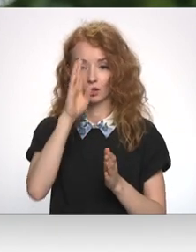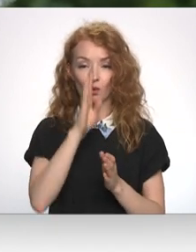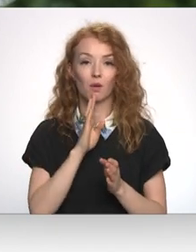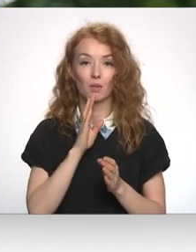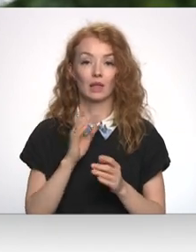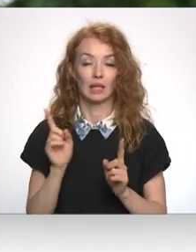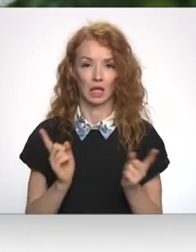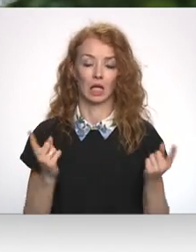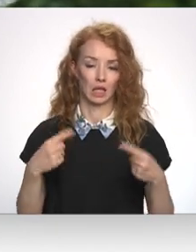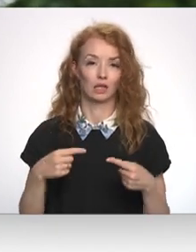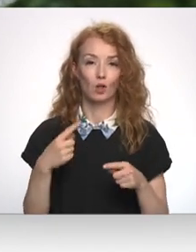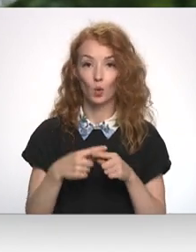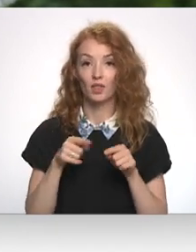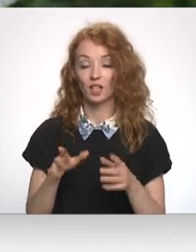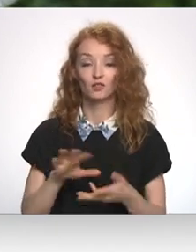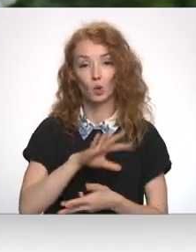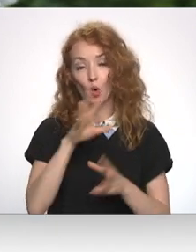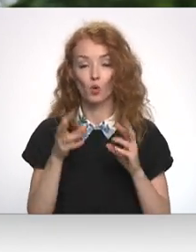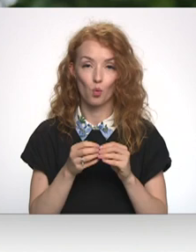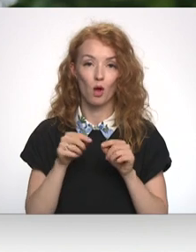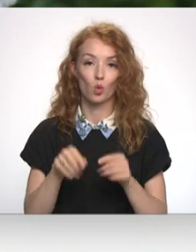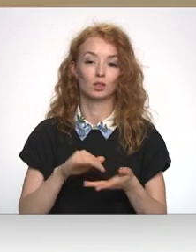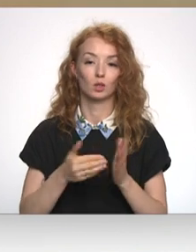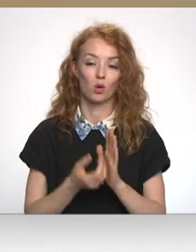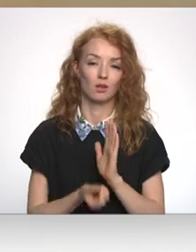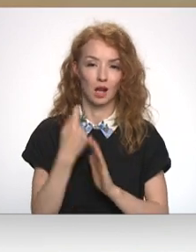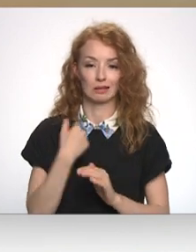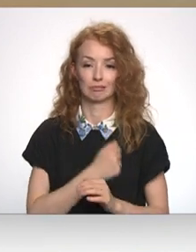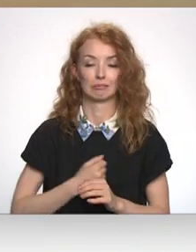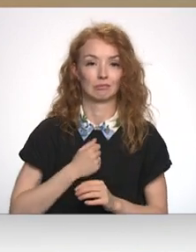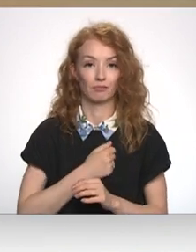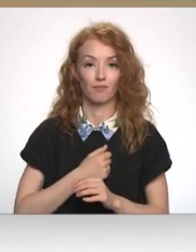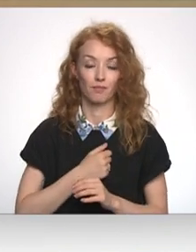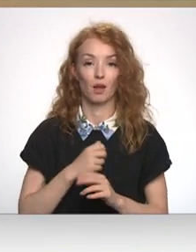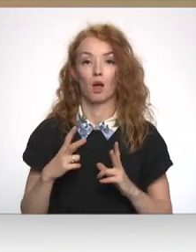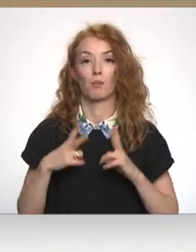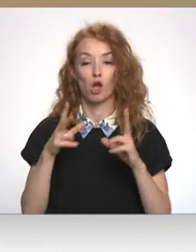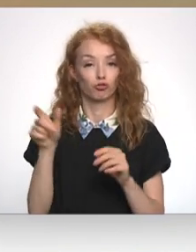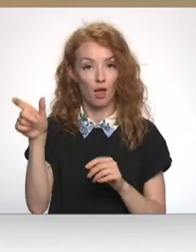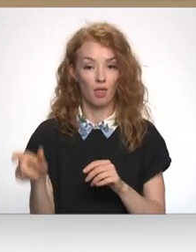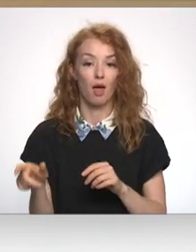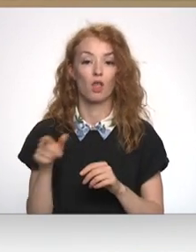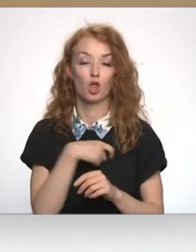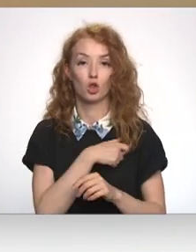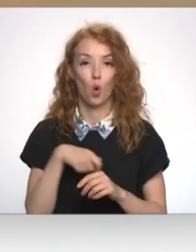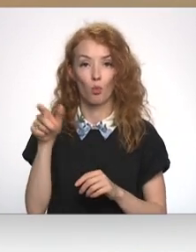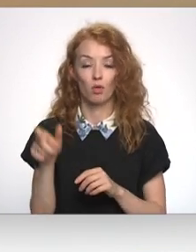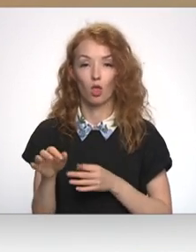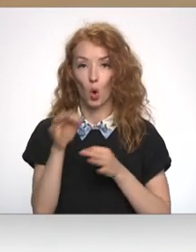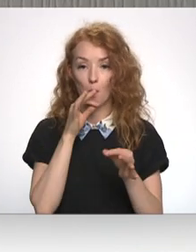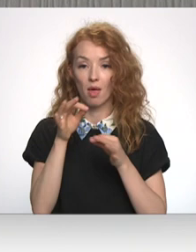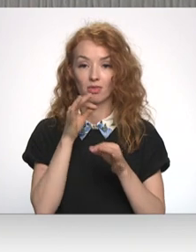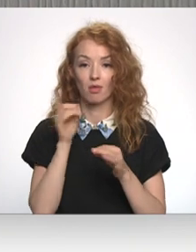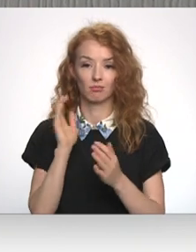teiktu, ir krīze un šis viss kopumā arī šo situāciju radīja. Talsu novada domas priekšsēdētāja, kurai deputāta komentārs bija